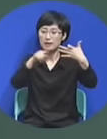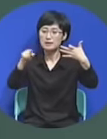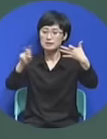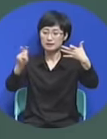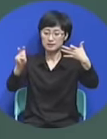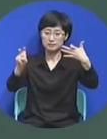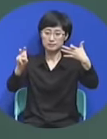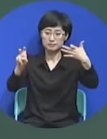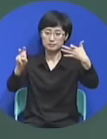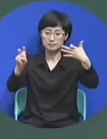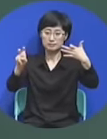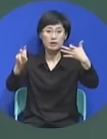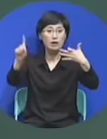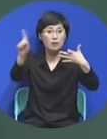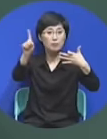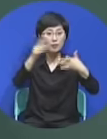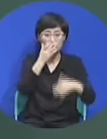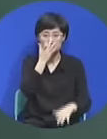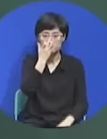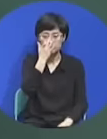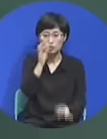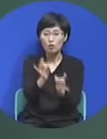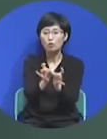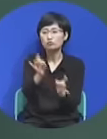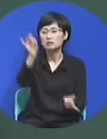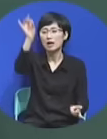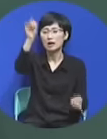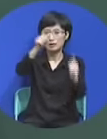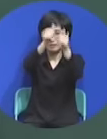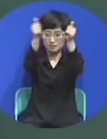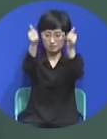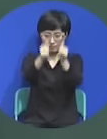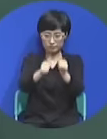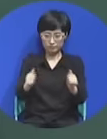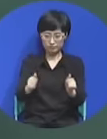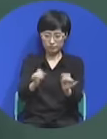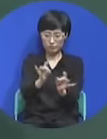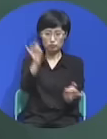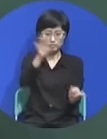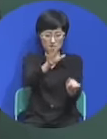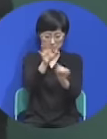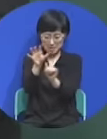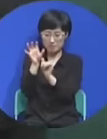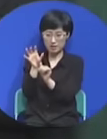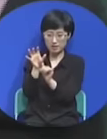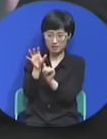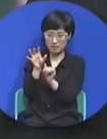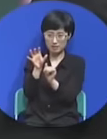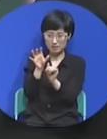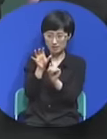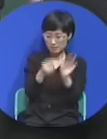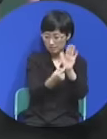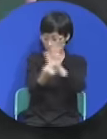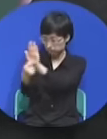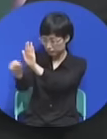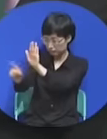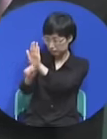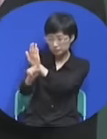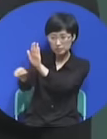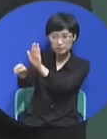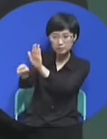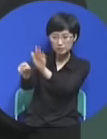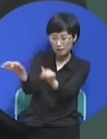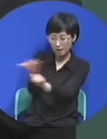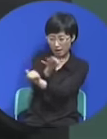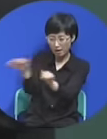20절에는큰우상가지고이렇게사람들을이렇게미혹하는거죠 在使徒行传19章8到